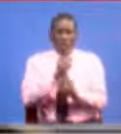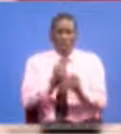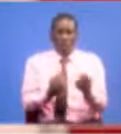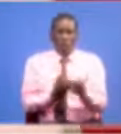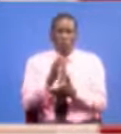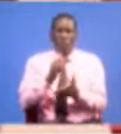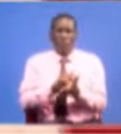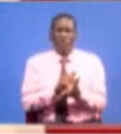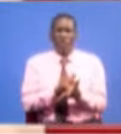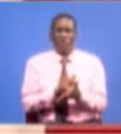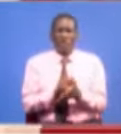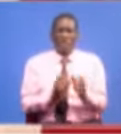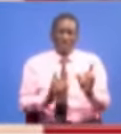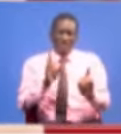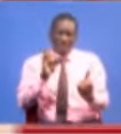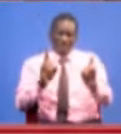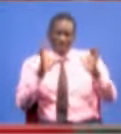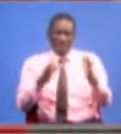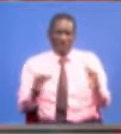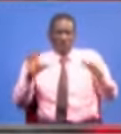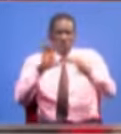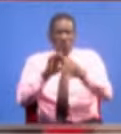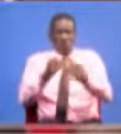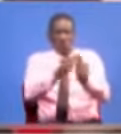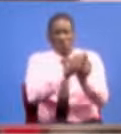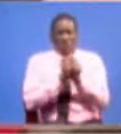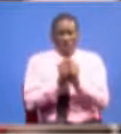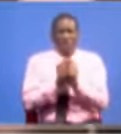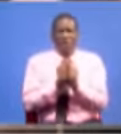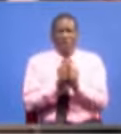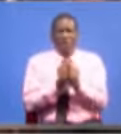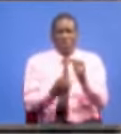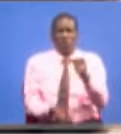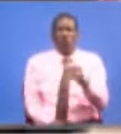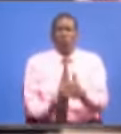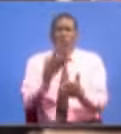that the designers have come together to produce something